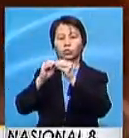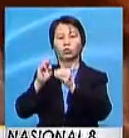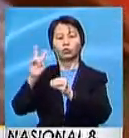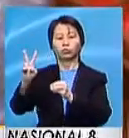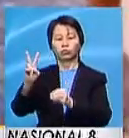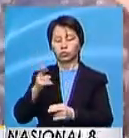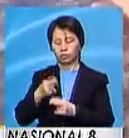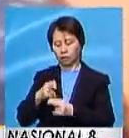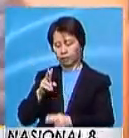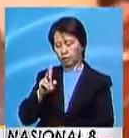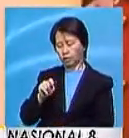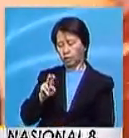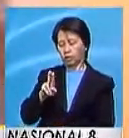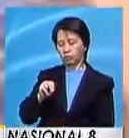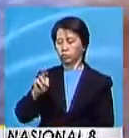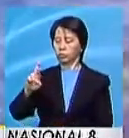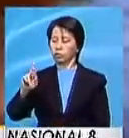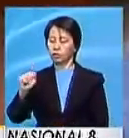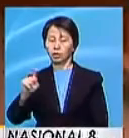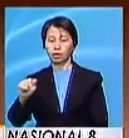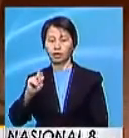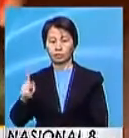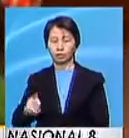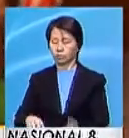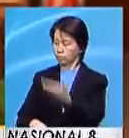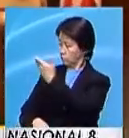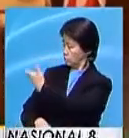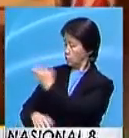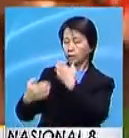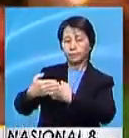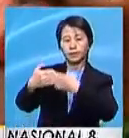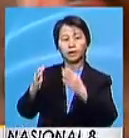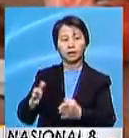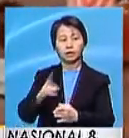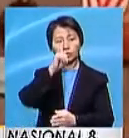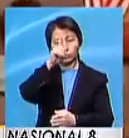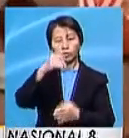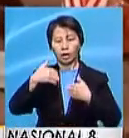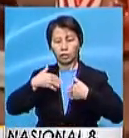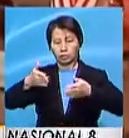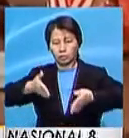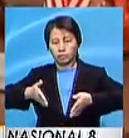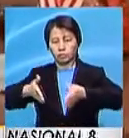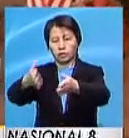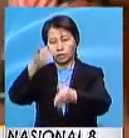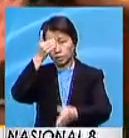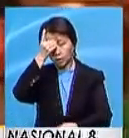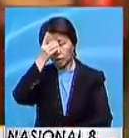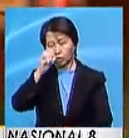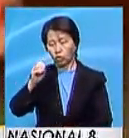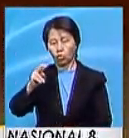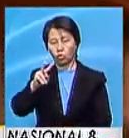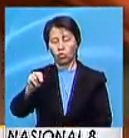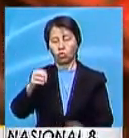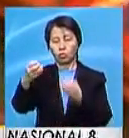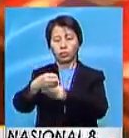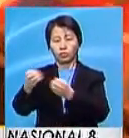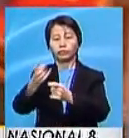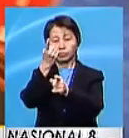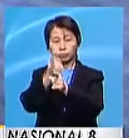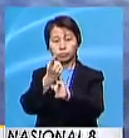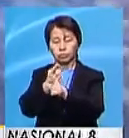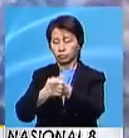Tun Abdul Razak. Dapat kita saksikan sebenarnya bilik ini berada di Jalan Datuk On, pejabat sebenar Perdana Menteri,